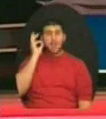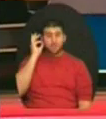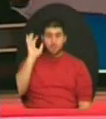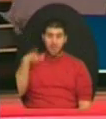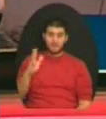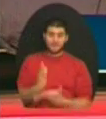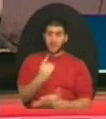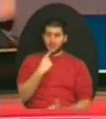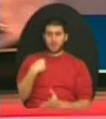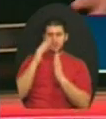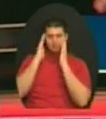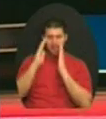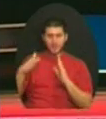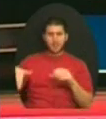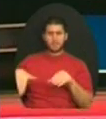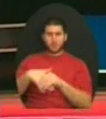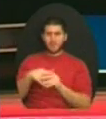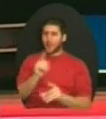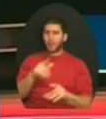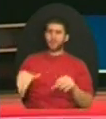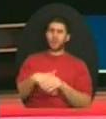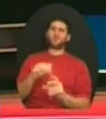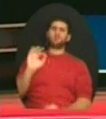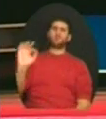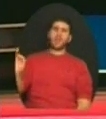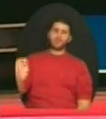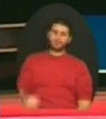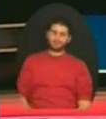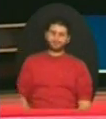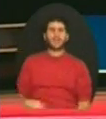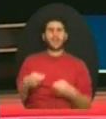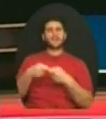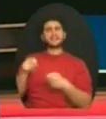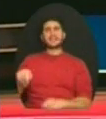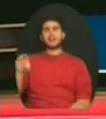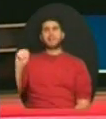הוא אמר, אני מאמין בשלום, רק לא בשלום שלכן. חברת הכנסת מיכל רוזין, תודה רבה לך. תודה רבה.